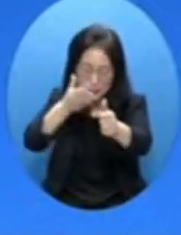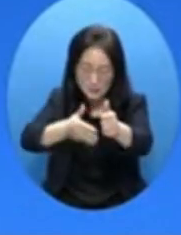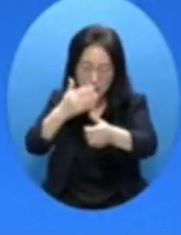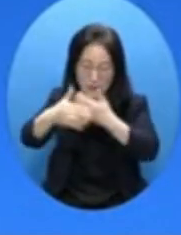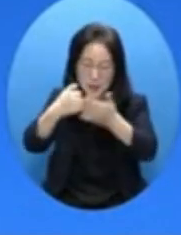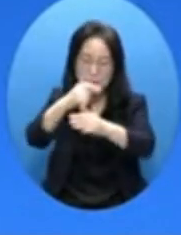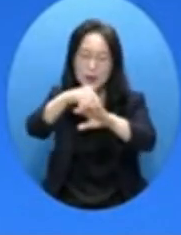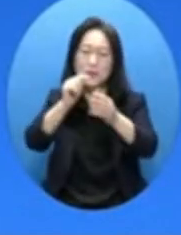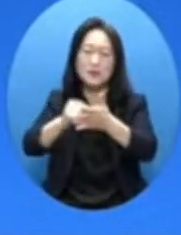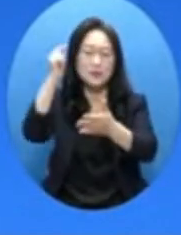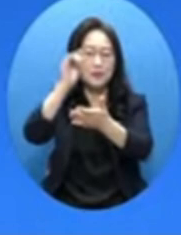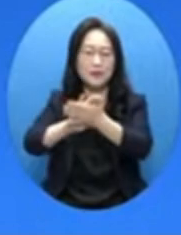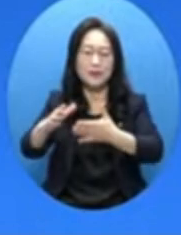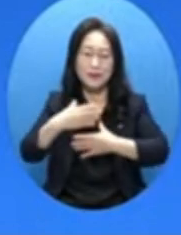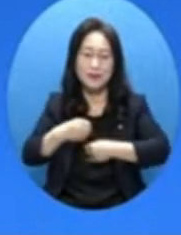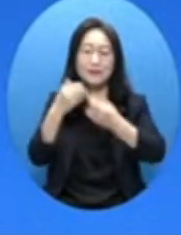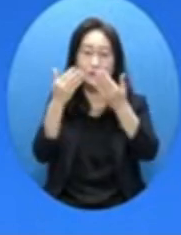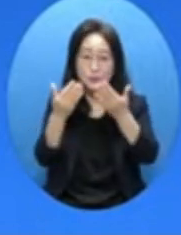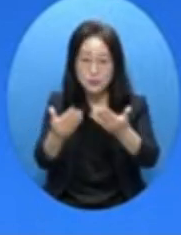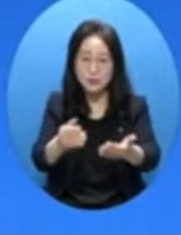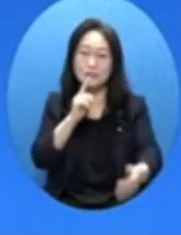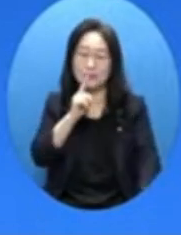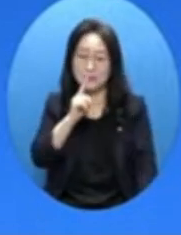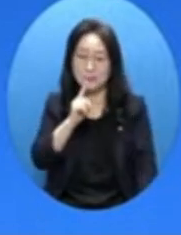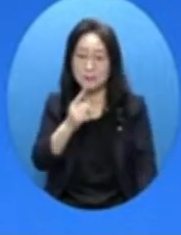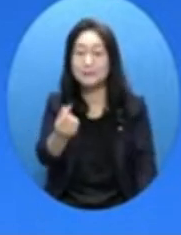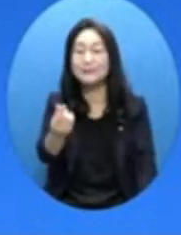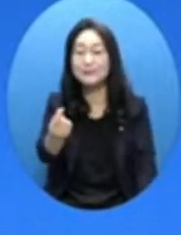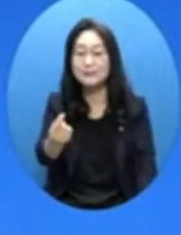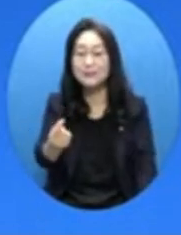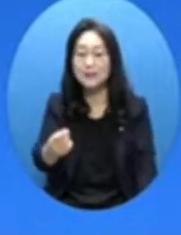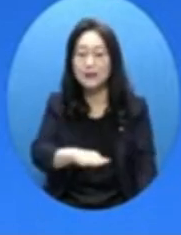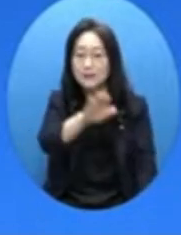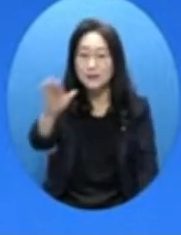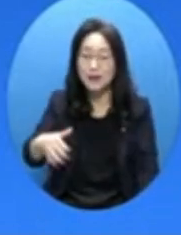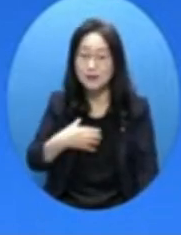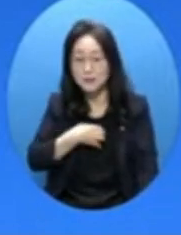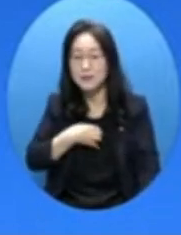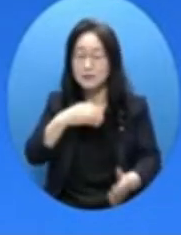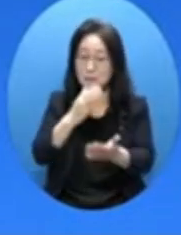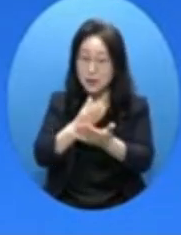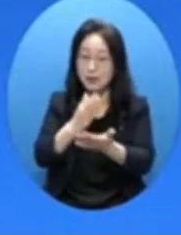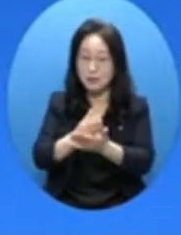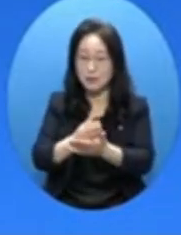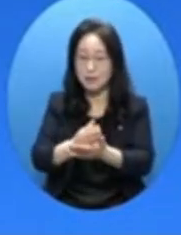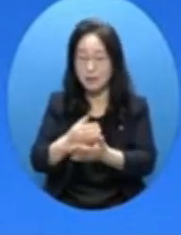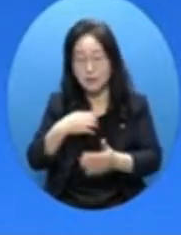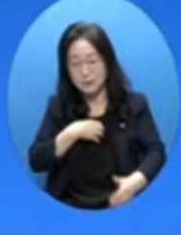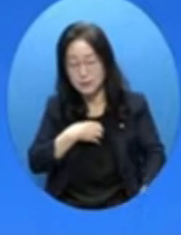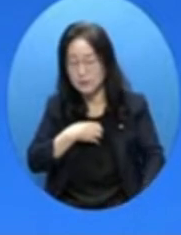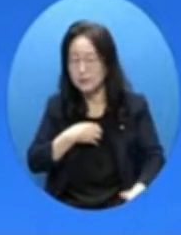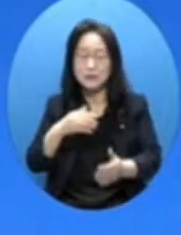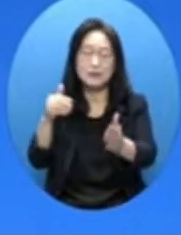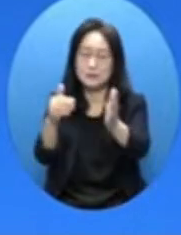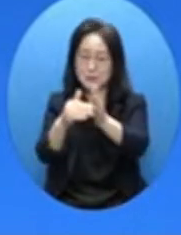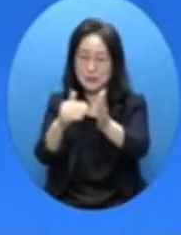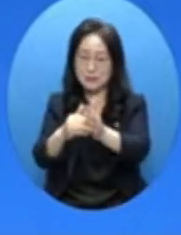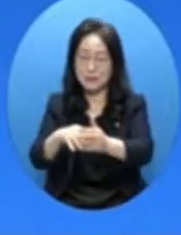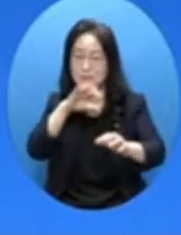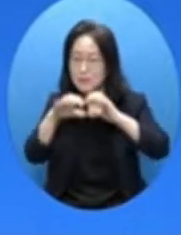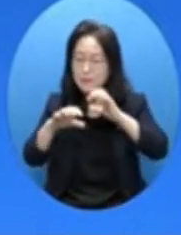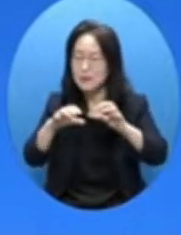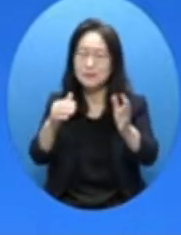마음에 평안함을 주신다고 말씀하셨습니다. 그렇습니다. 우리가 염려할 시간에, 걱정할 시간에, 원망하고 불평할